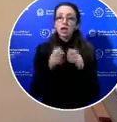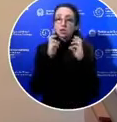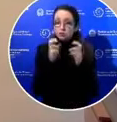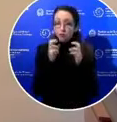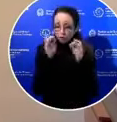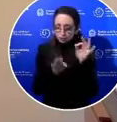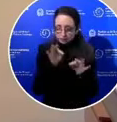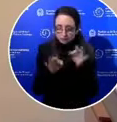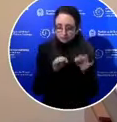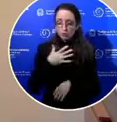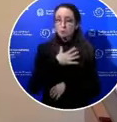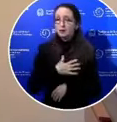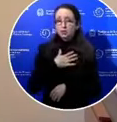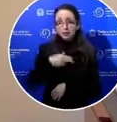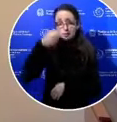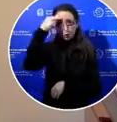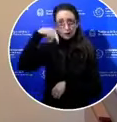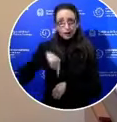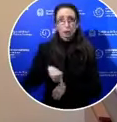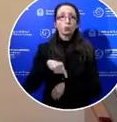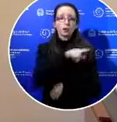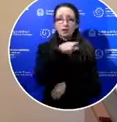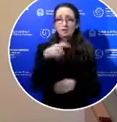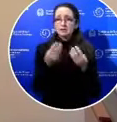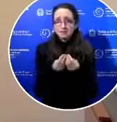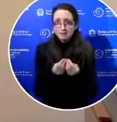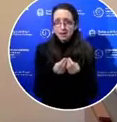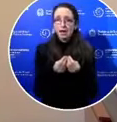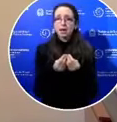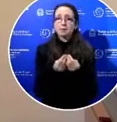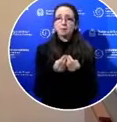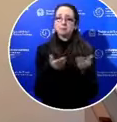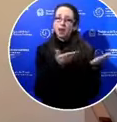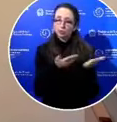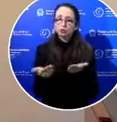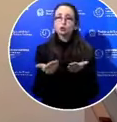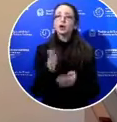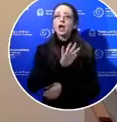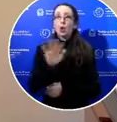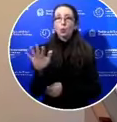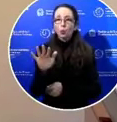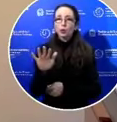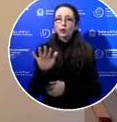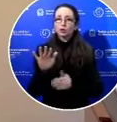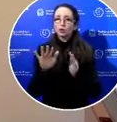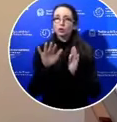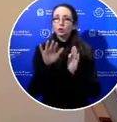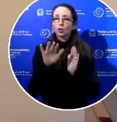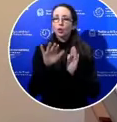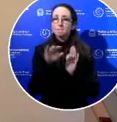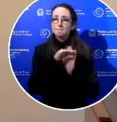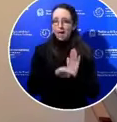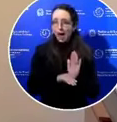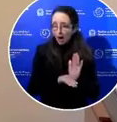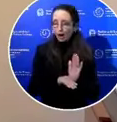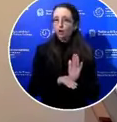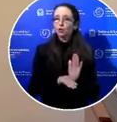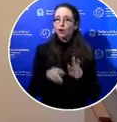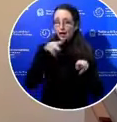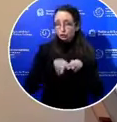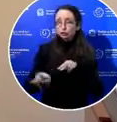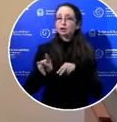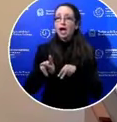di ricordare in questa sede oggi con voi è quello relativo all'adozione del 5° Piano Nazionale di azioni e di interventi per la